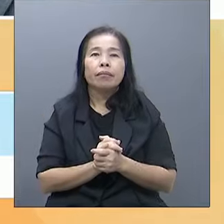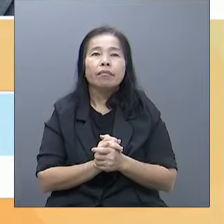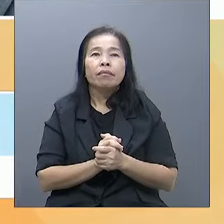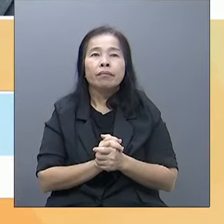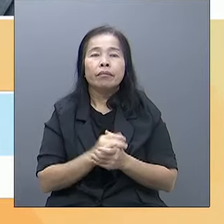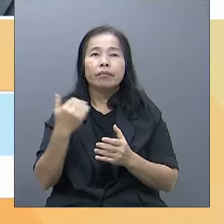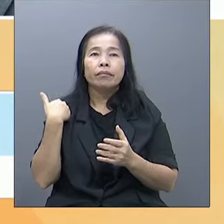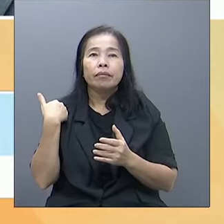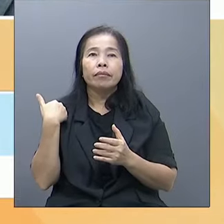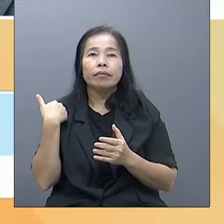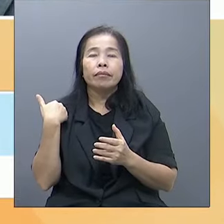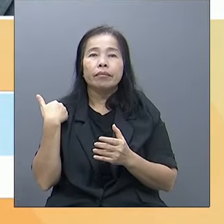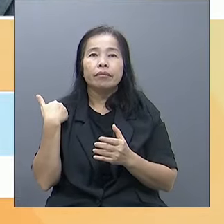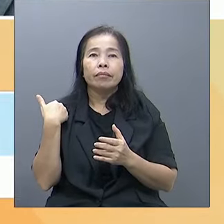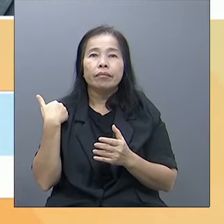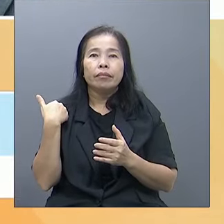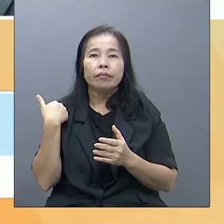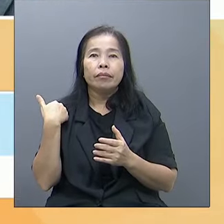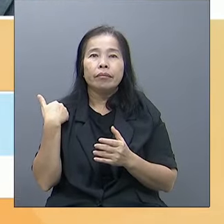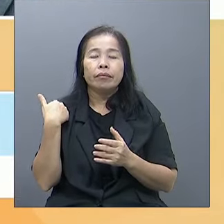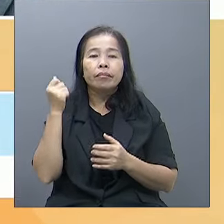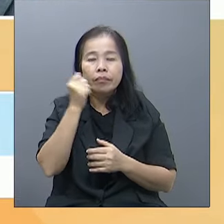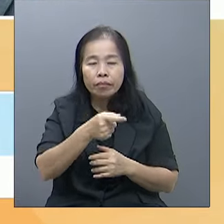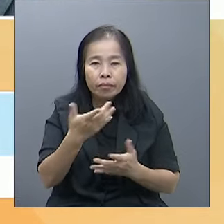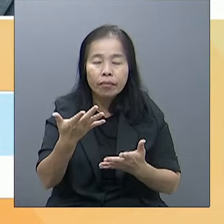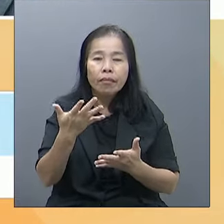อุดหนุนเงินไปตรงเนี่ยก็เอาไปใช้เดินทางบ้างไม่ใช้เดินท